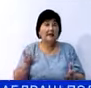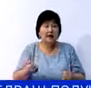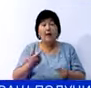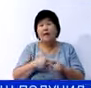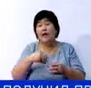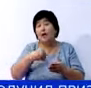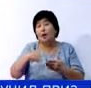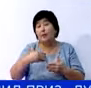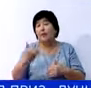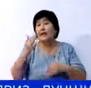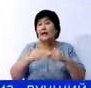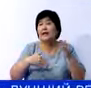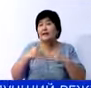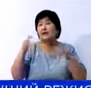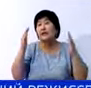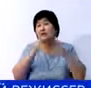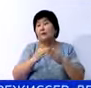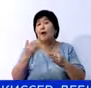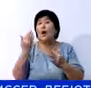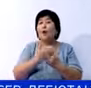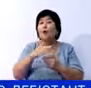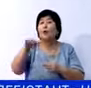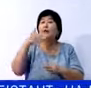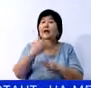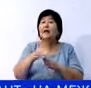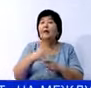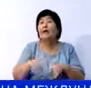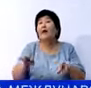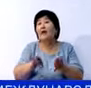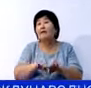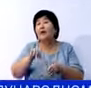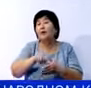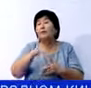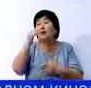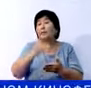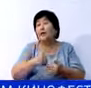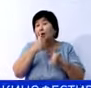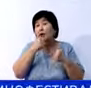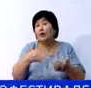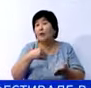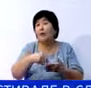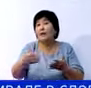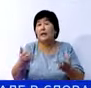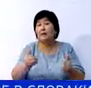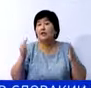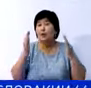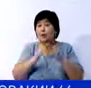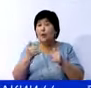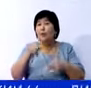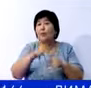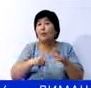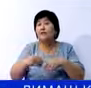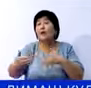на покупку или строительство жилья по льготному кредитованию. Однако участники программы не могут приобретать жилье у